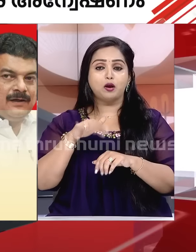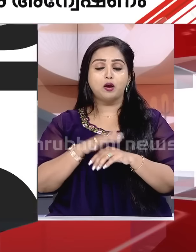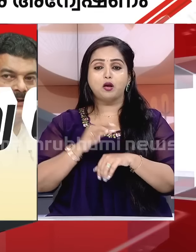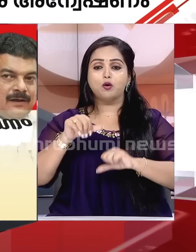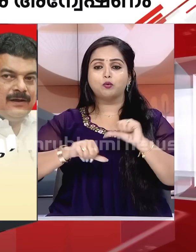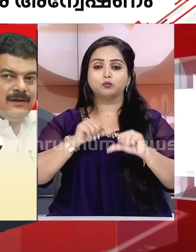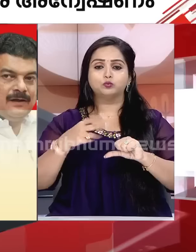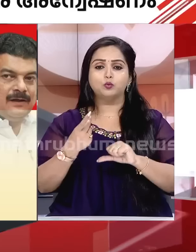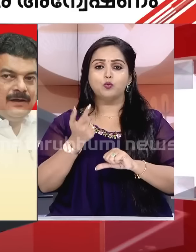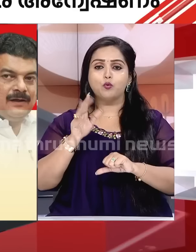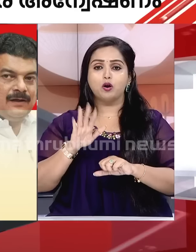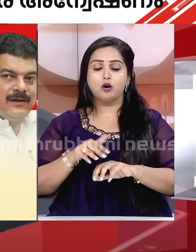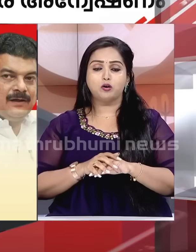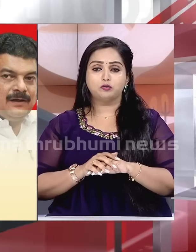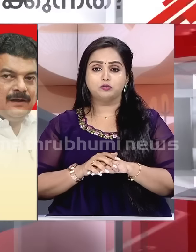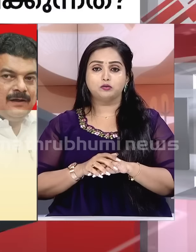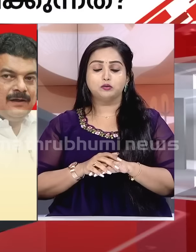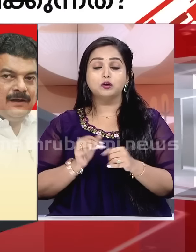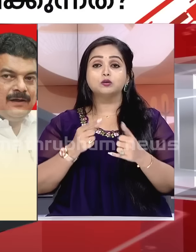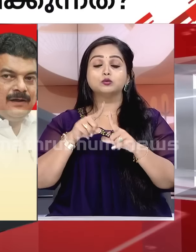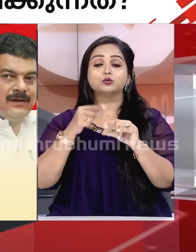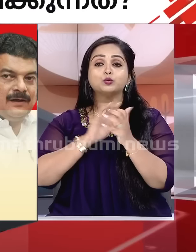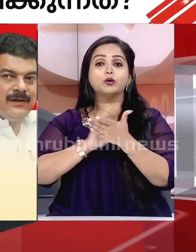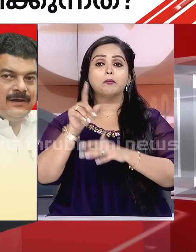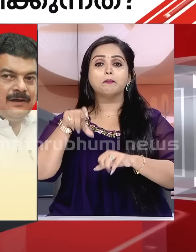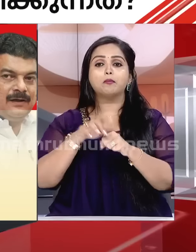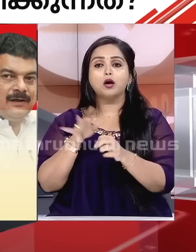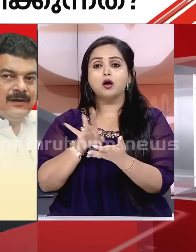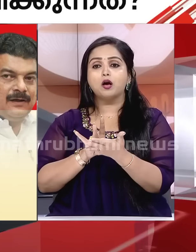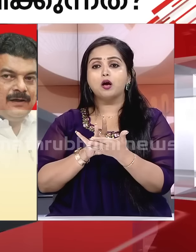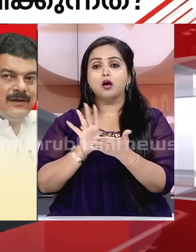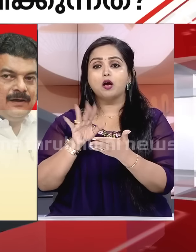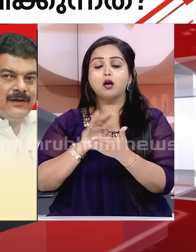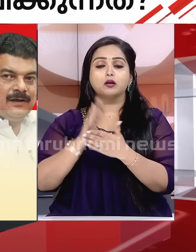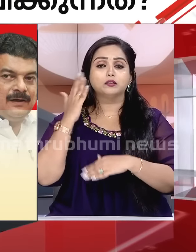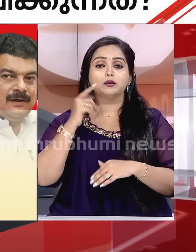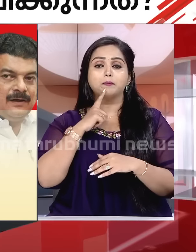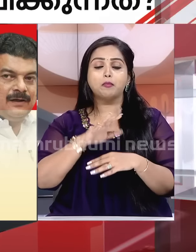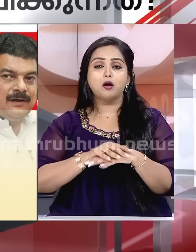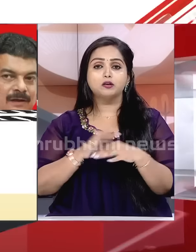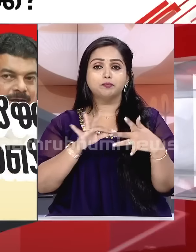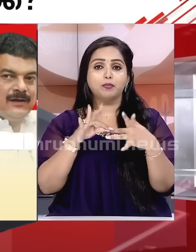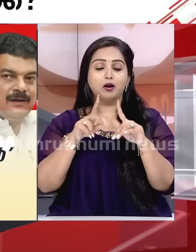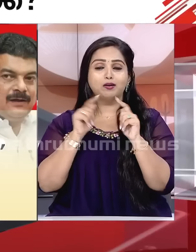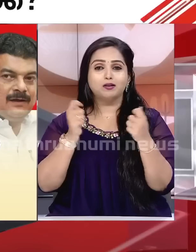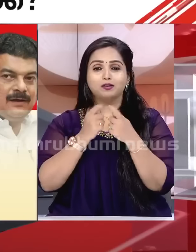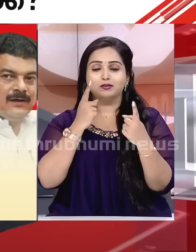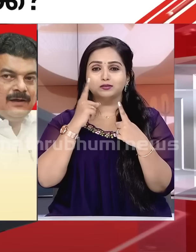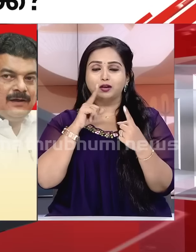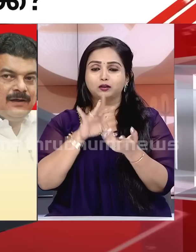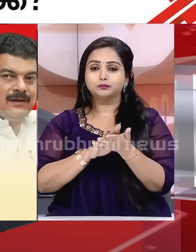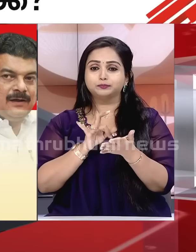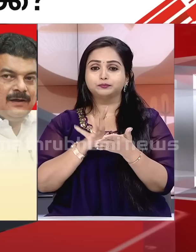നമ്മൾ 2 ദിവസം കൊണ്ടേ കേൾക്കുന്നുള്ളൂ സുജിത് ദാസ് അദ്ദേഹത്തിനെ സസ്പെൻഡ് ചെയ്തിരിക്കും, അത് തന്നെയല്ലേ വിജിലൻസ് എൻക്വയറി ഡിക്ലെയർ ചെയ്തിരിക്കും.